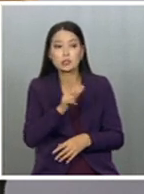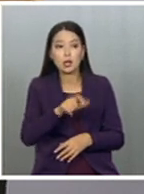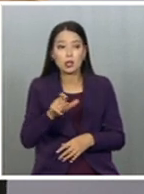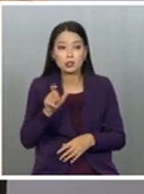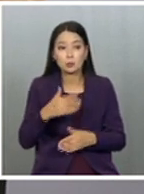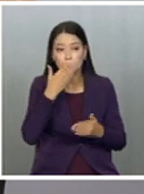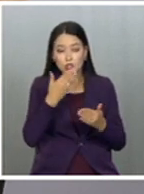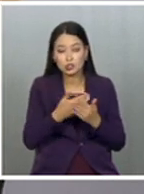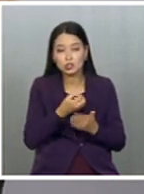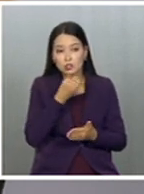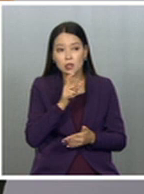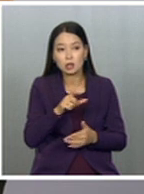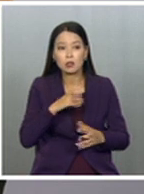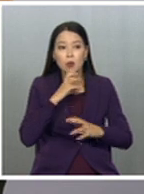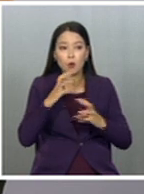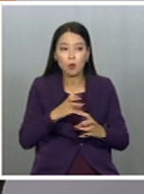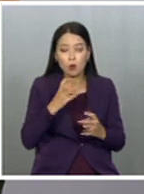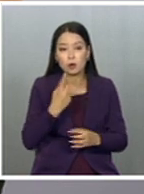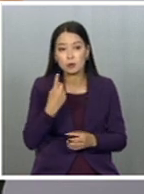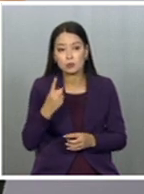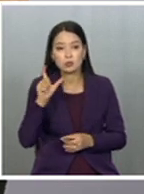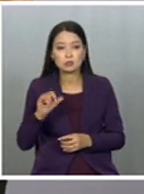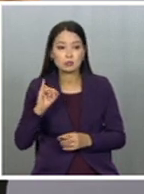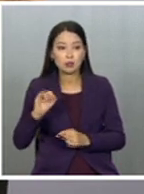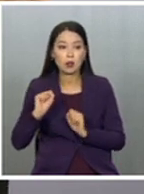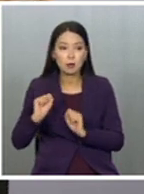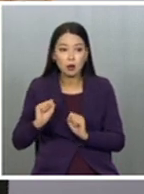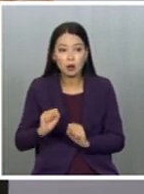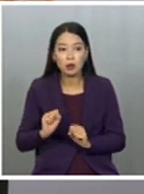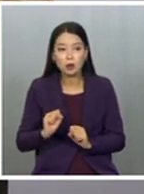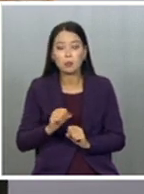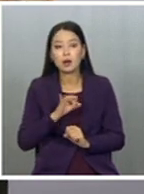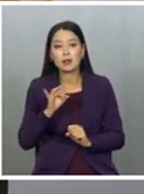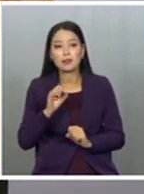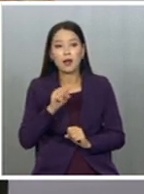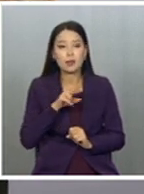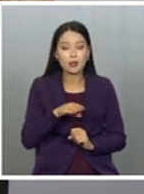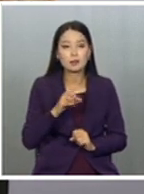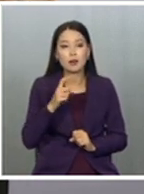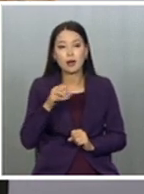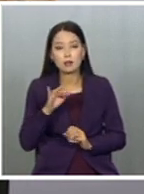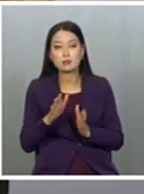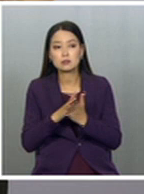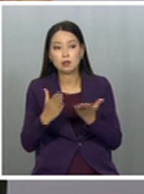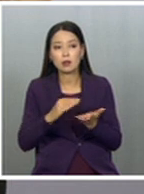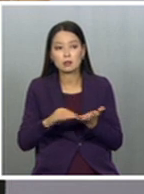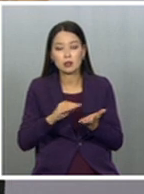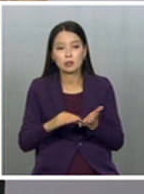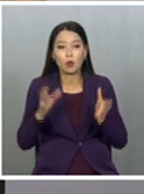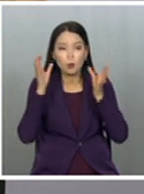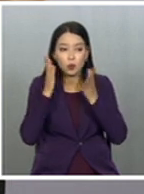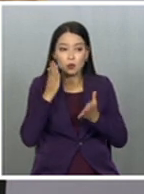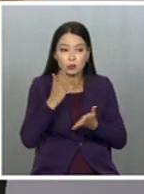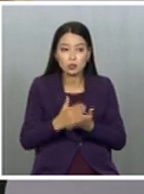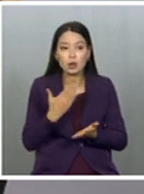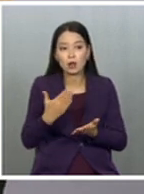болмас бір жаманға, және де аятпенен хадисте бар, жылатып берме деген еш наданға деп, Сараны жиенқұлға